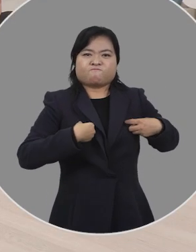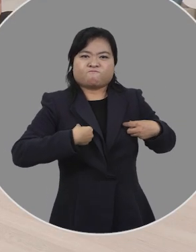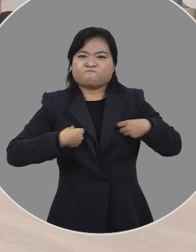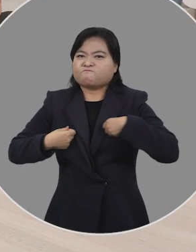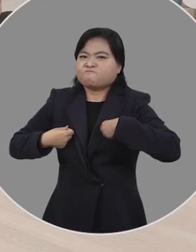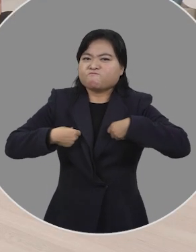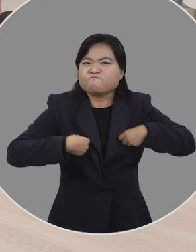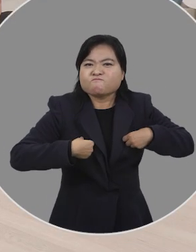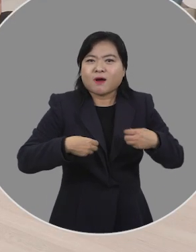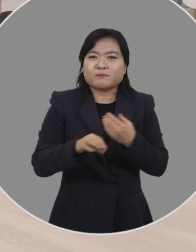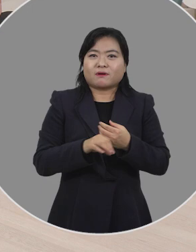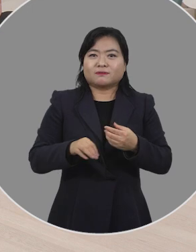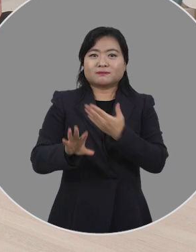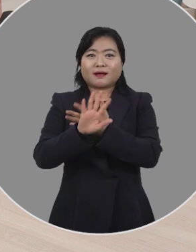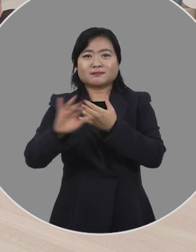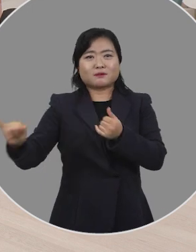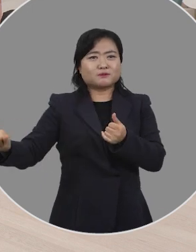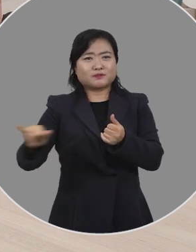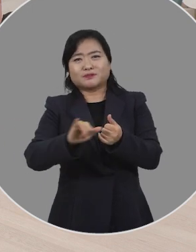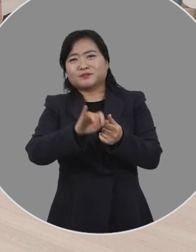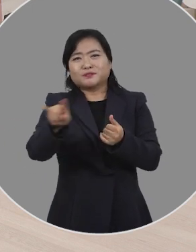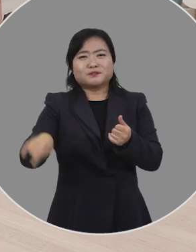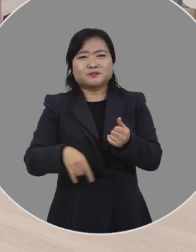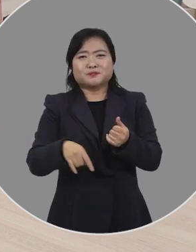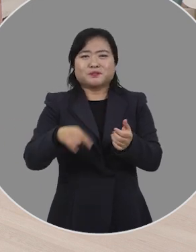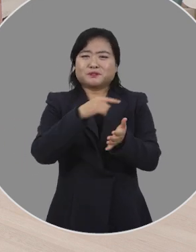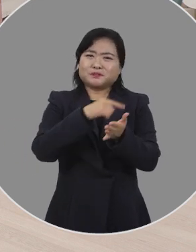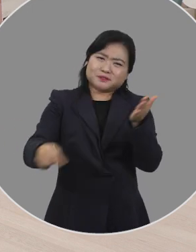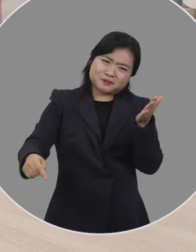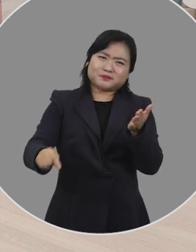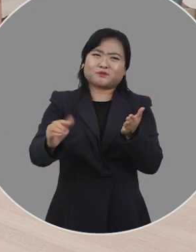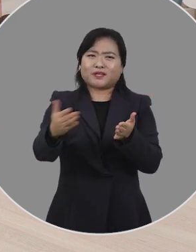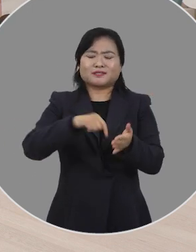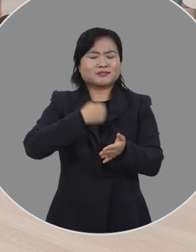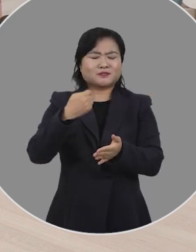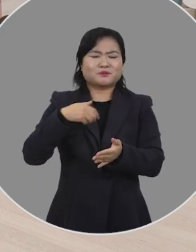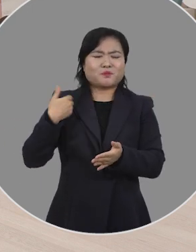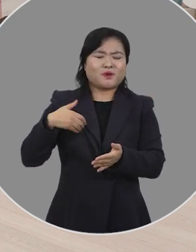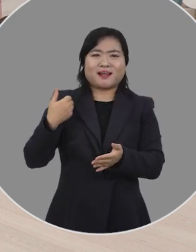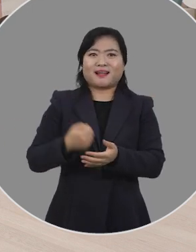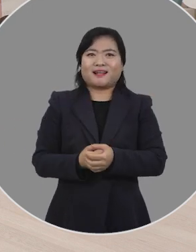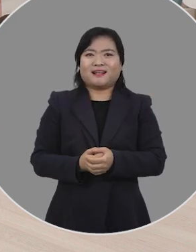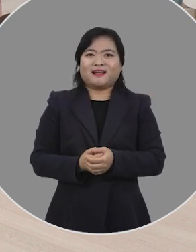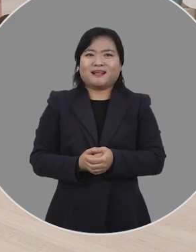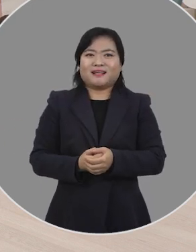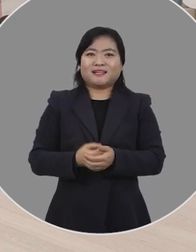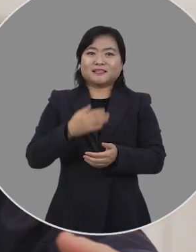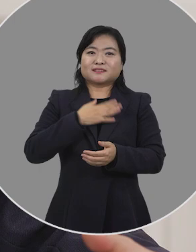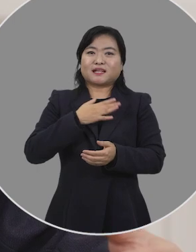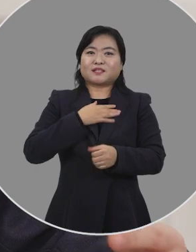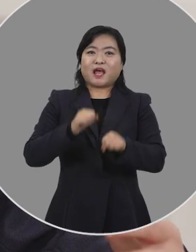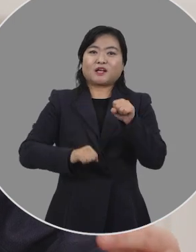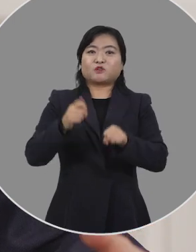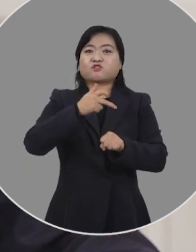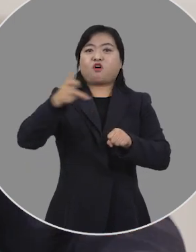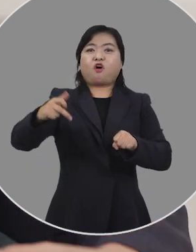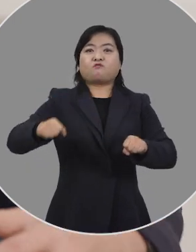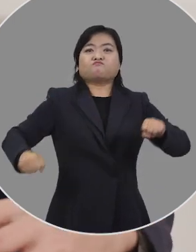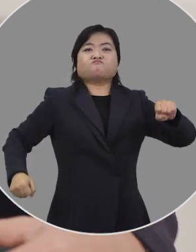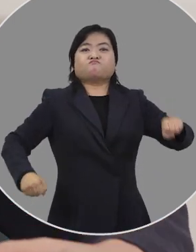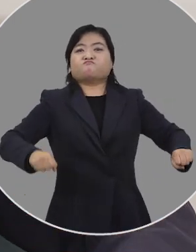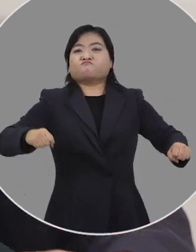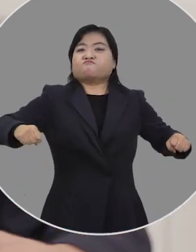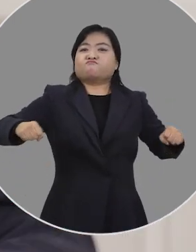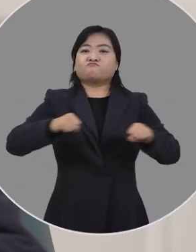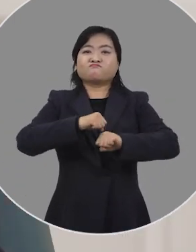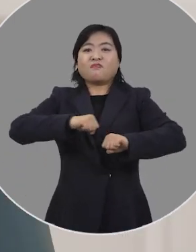움직이면 그거 자체가 다른 사람한테 본인은 못 느끼는데 나는 좀 행동이 커,